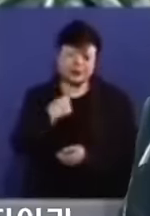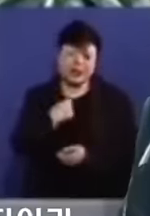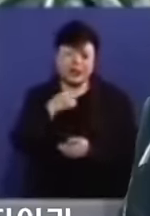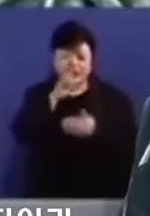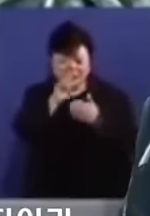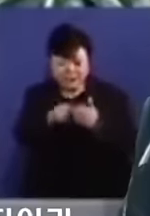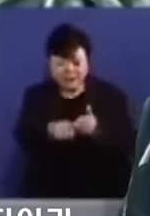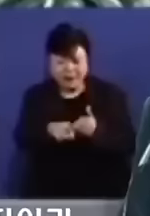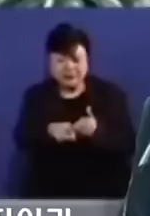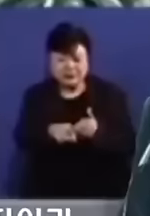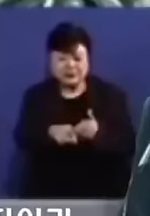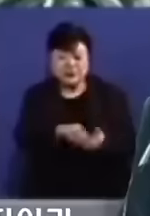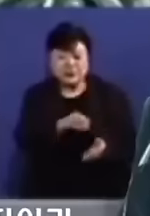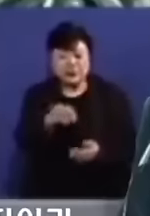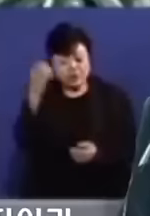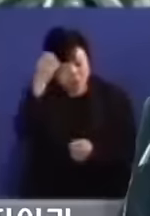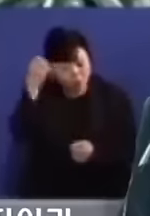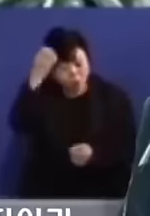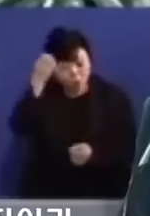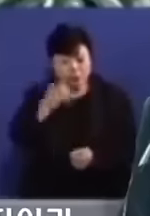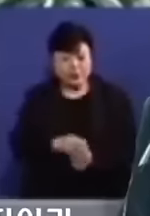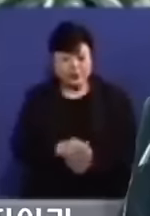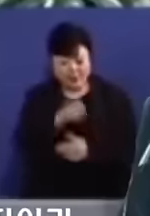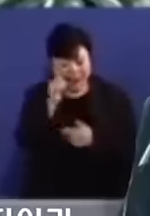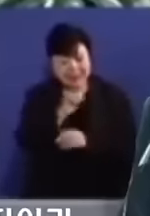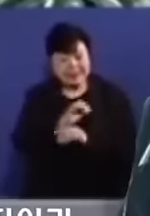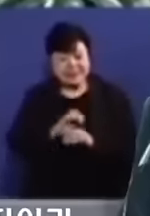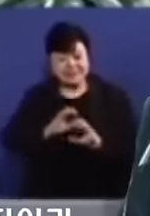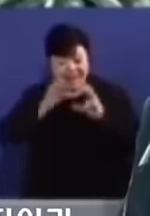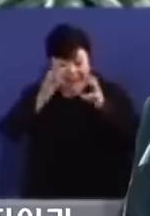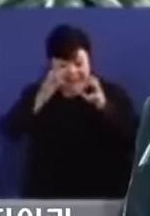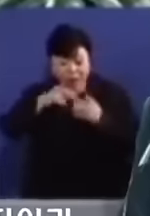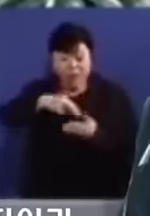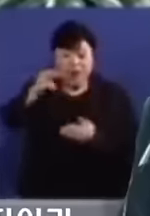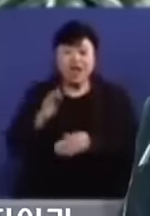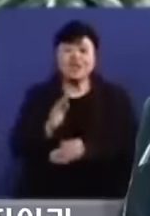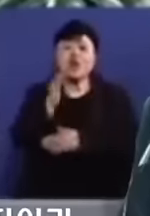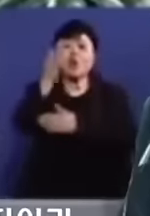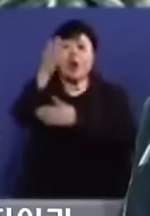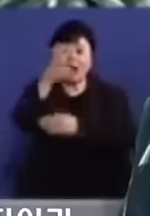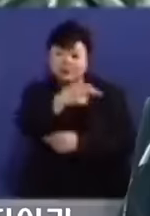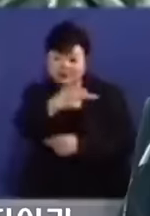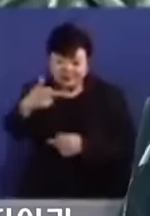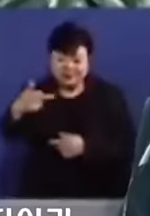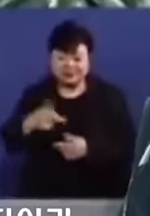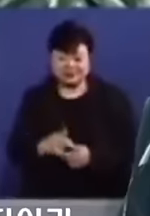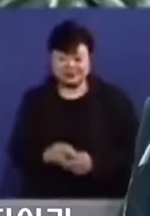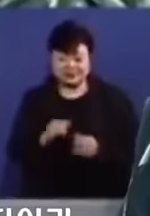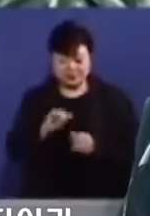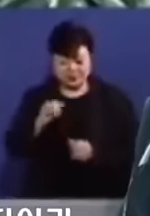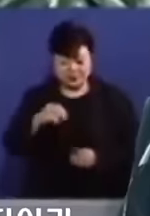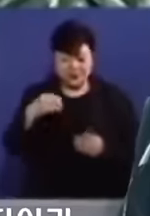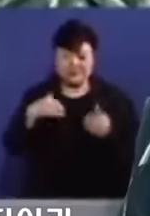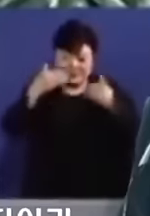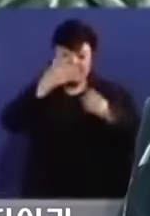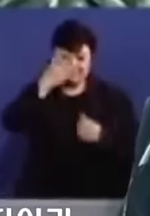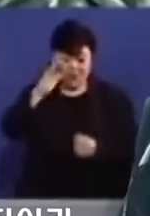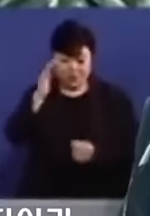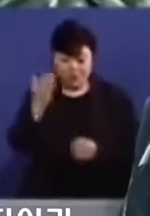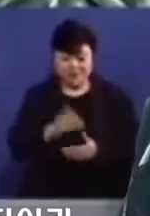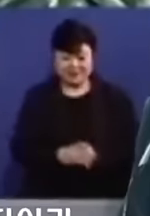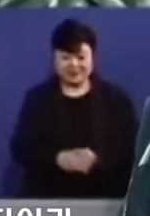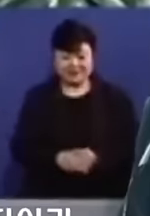고난당하면 우리 영혼은 하늘나라에서 더 큰 영광스러운 하나님의 백성으로 성장하게 되는